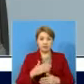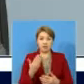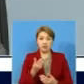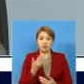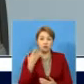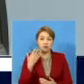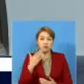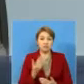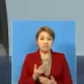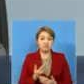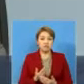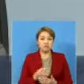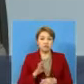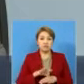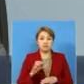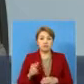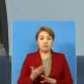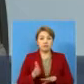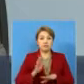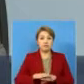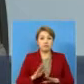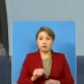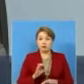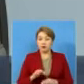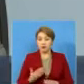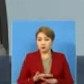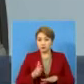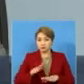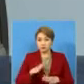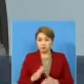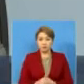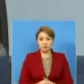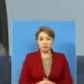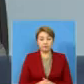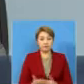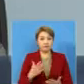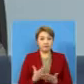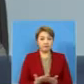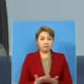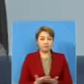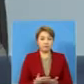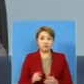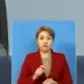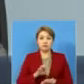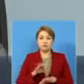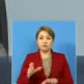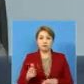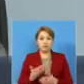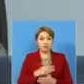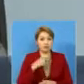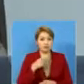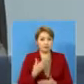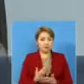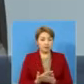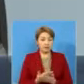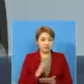средней стадии, легкой и средней степени тяжести, не доводить больных до тяжелой степени. Но в основном те пациенты, о которых я говорил,